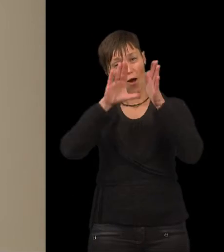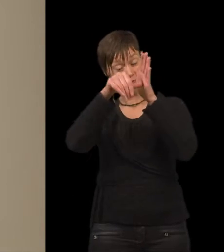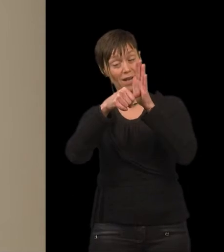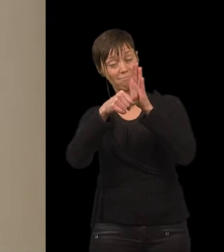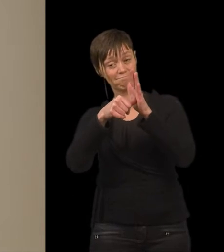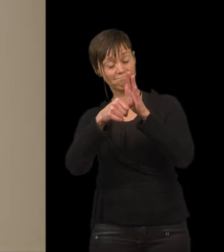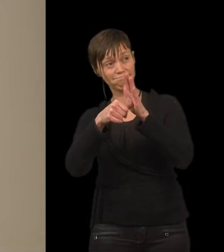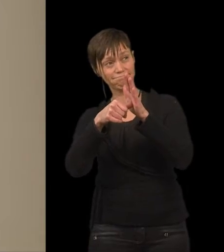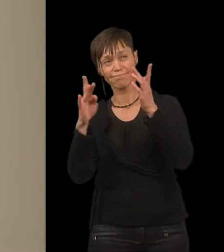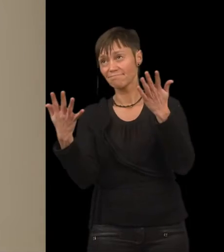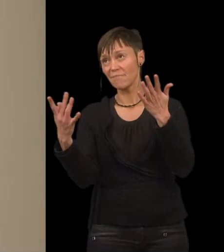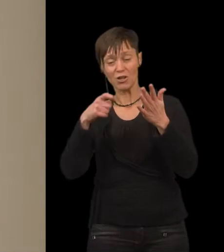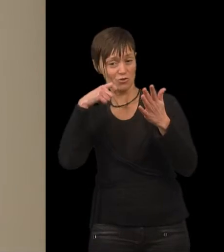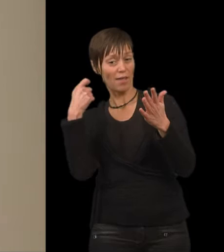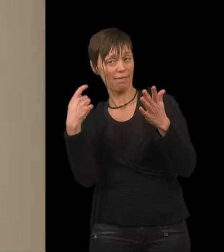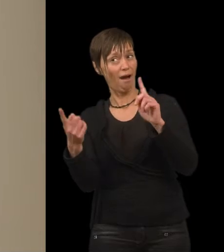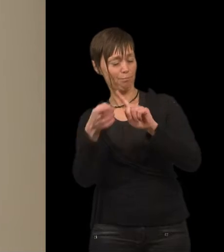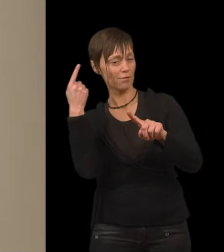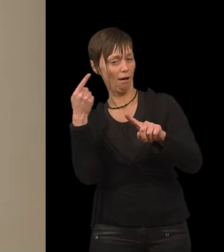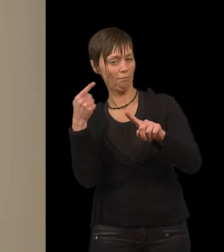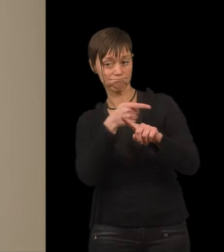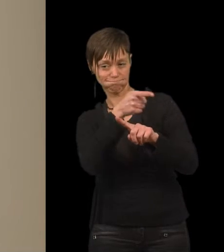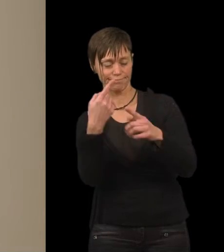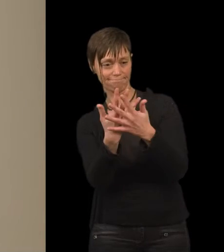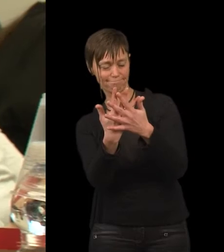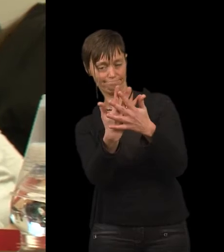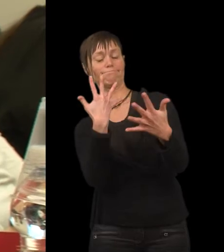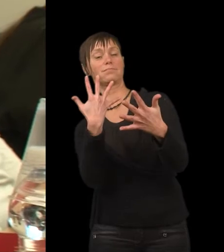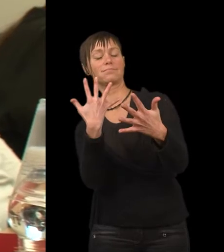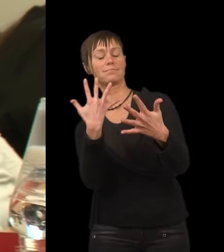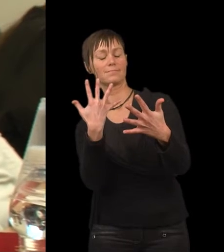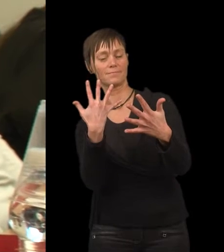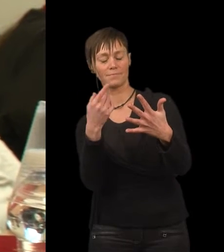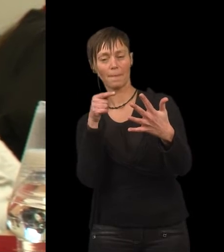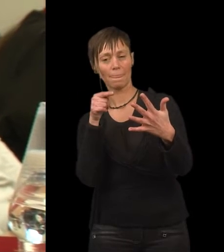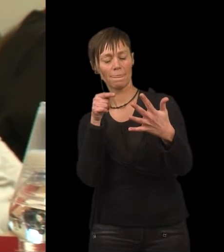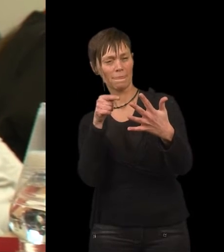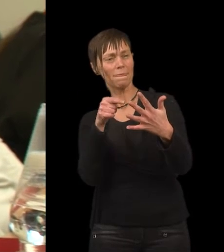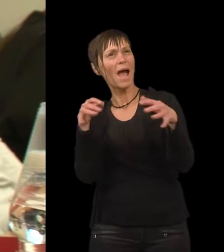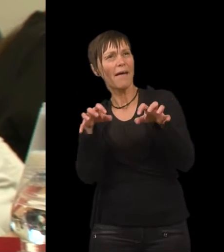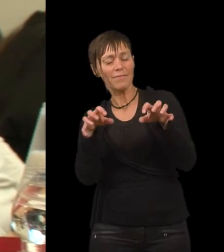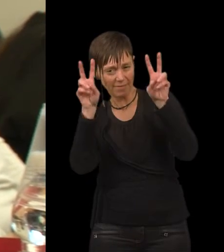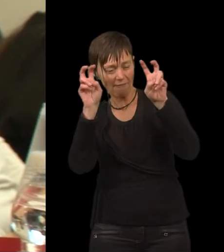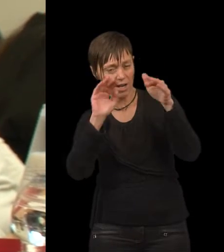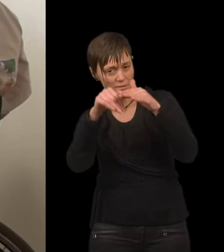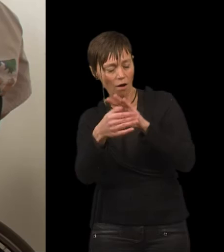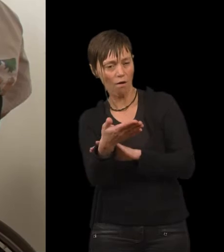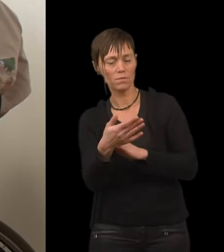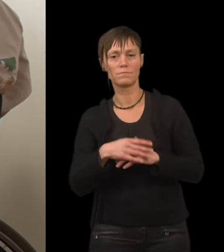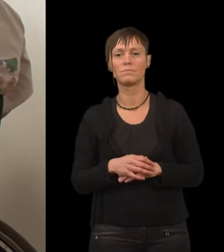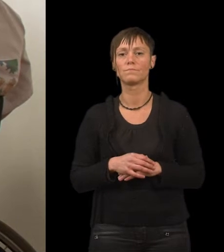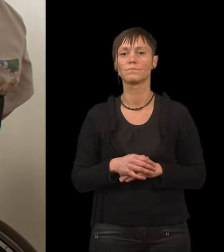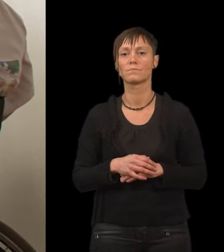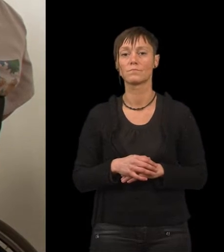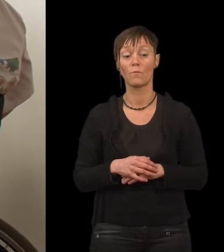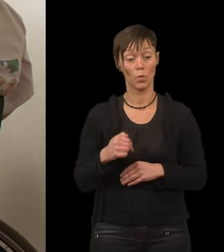dire tiens, peut-être que c'est ça va être l'aspect du travail qu'on pourrait mettre dans le film. Voilà, donc notre